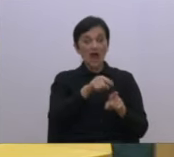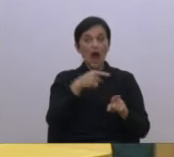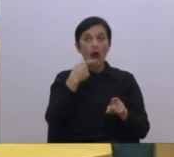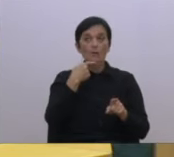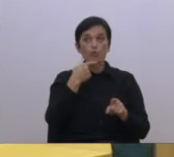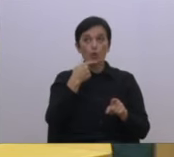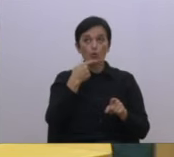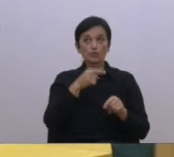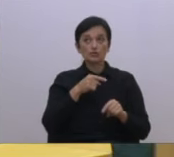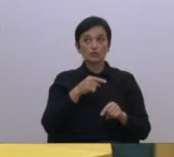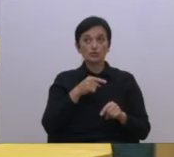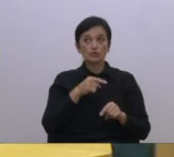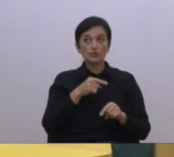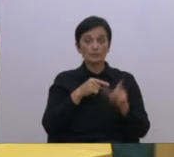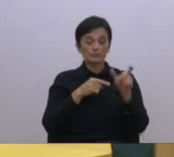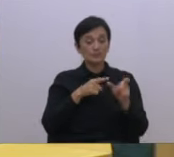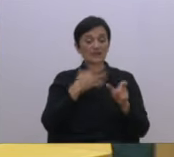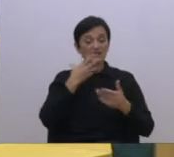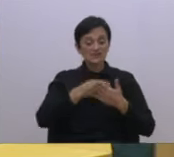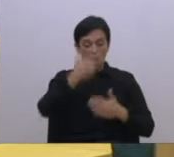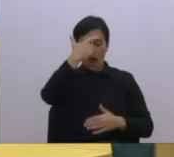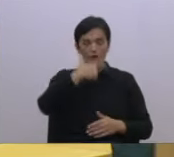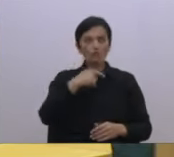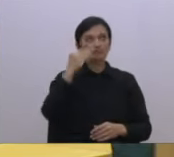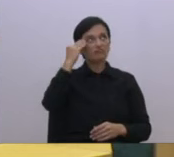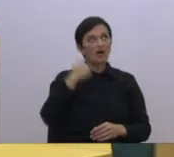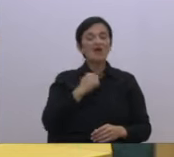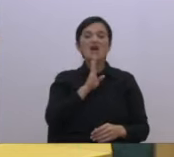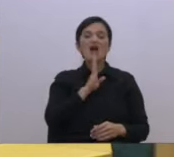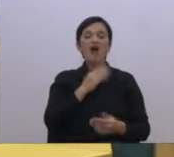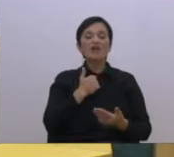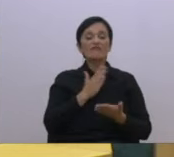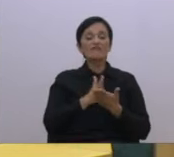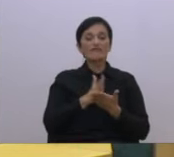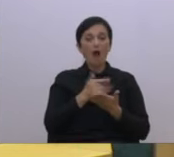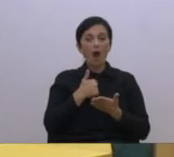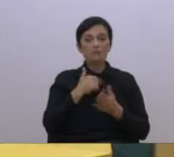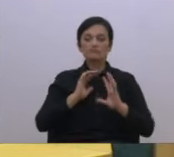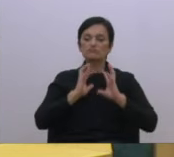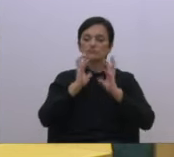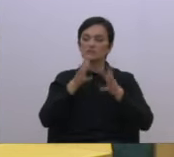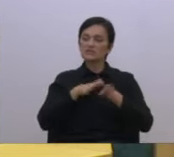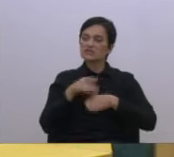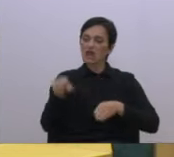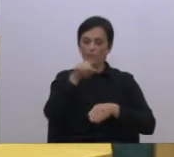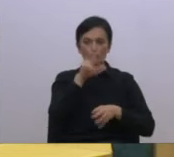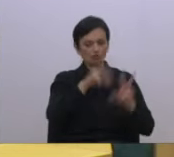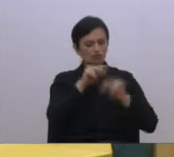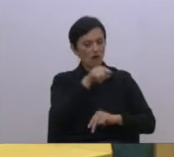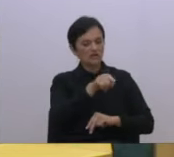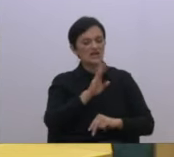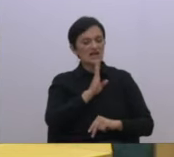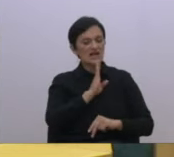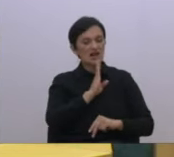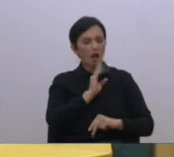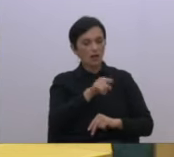რომ ის საკუთარ თავს აღიქვამს ქალად, ის უნდა მთელმა სამყარომ ჩათვალოს ქალად, სამართლებრივად. მათ